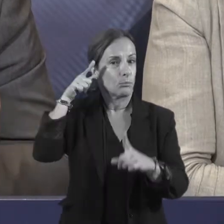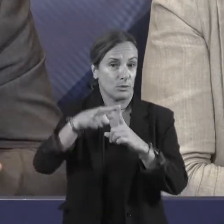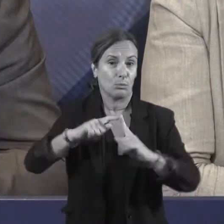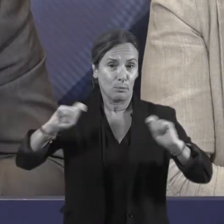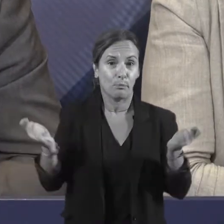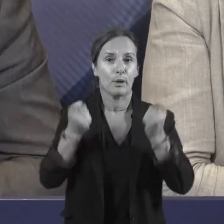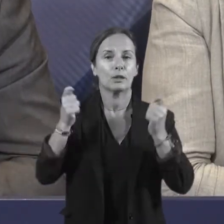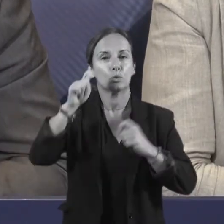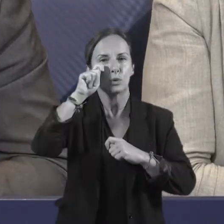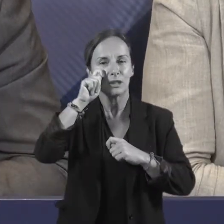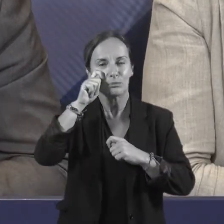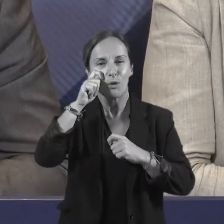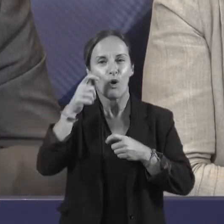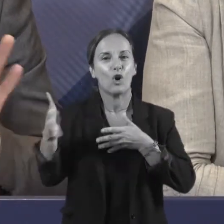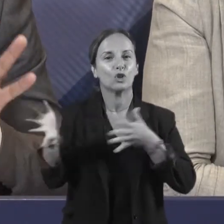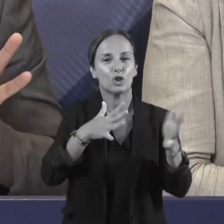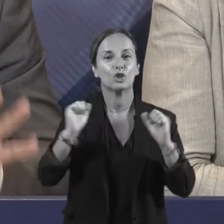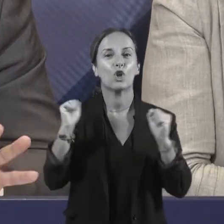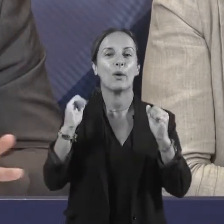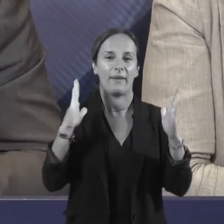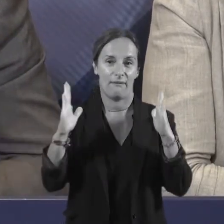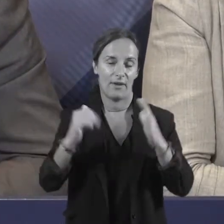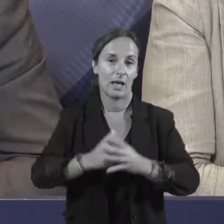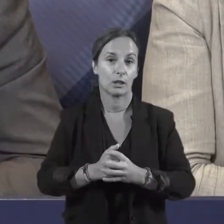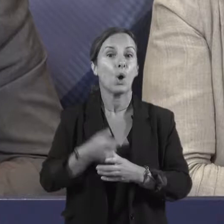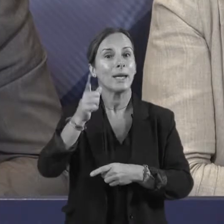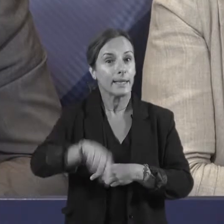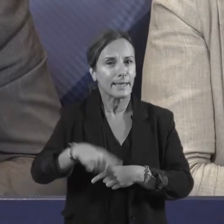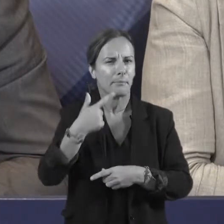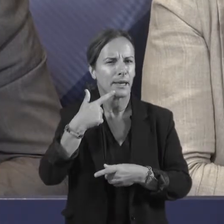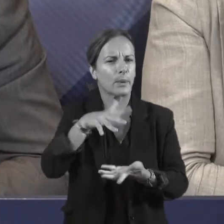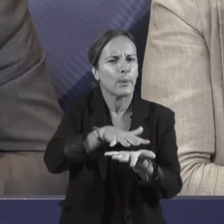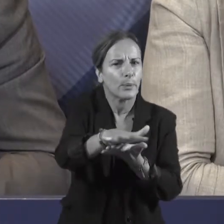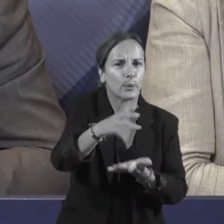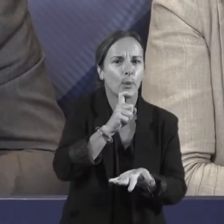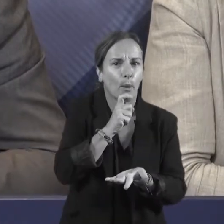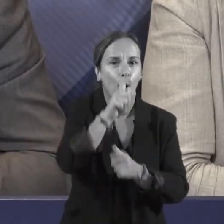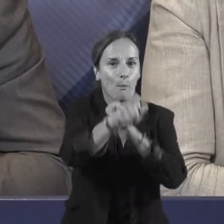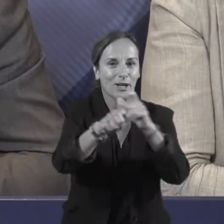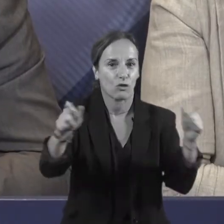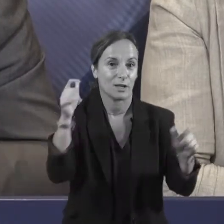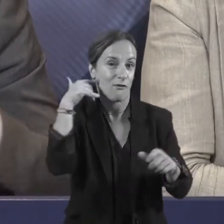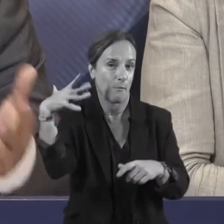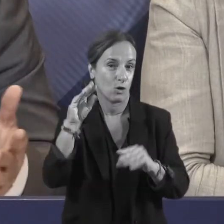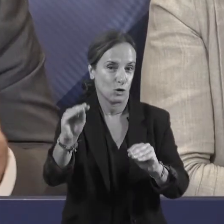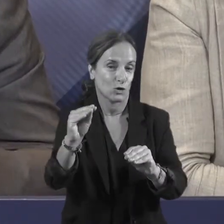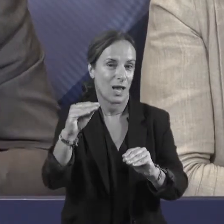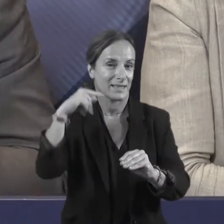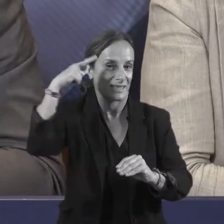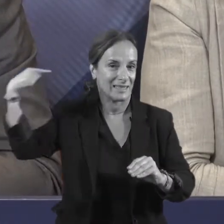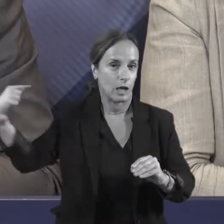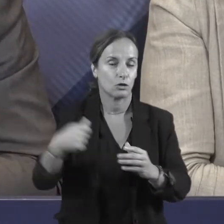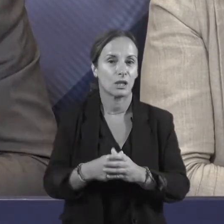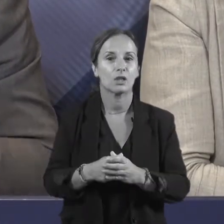i impactar directament en persones claus i també la ciutadania general. És a dir, serà un acte obert,